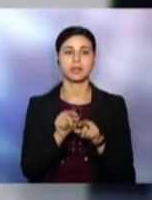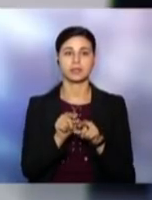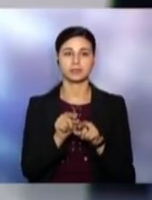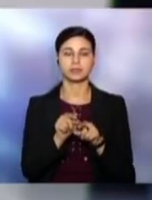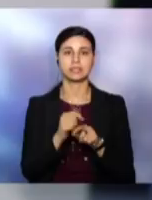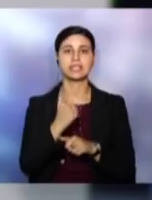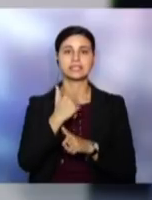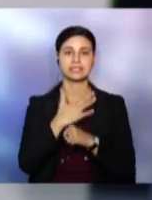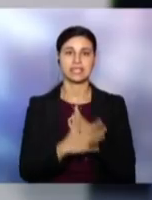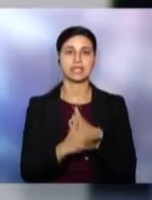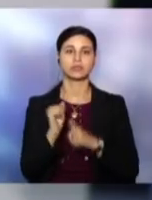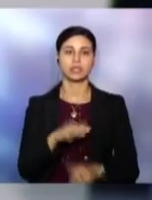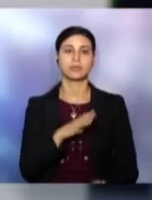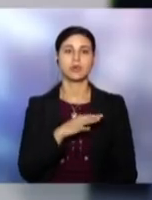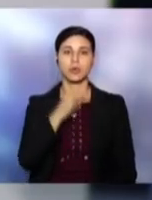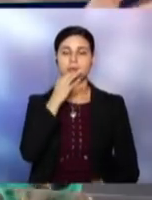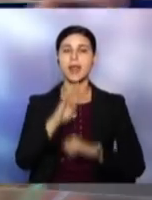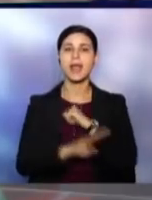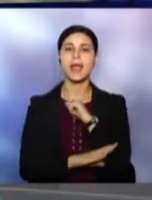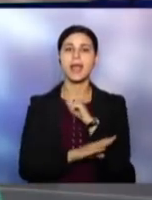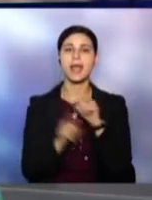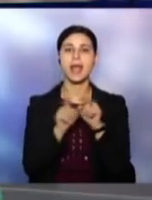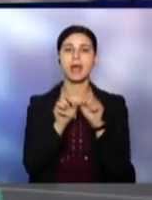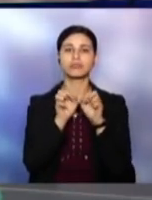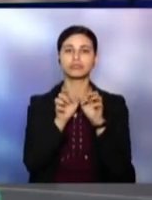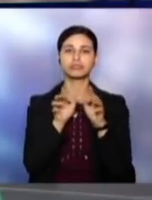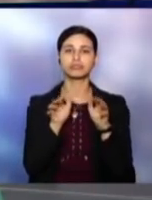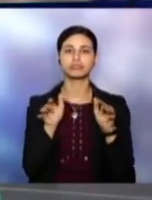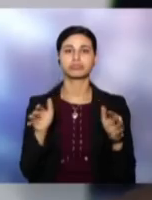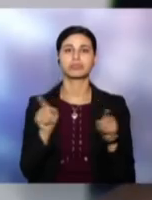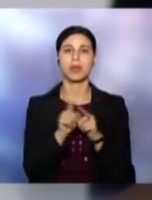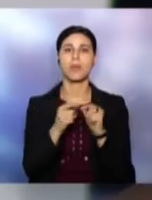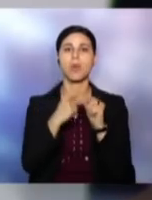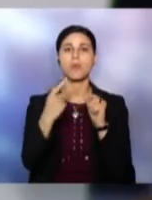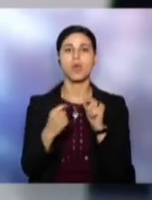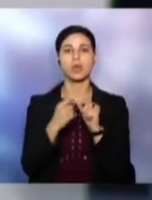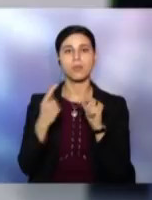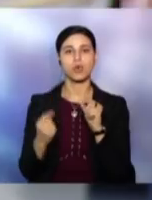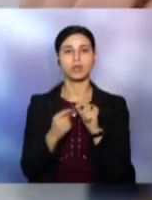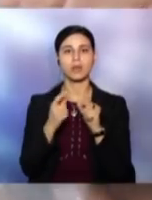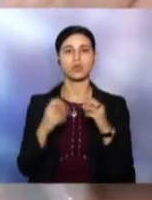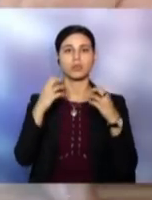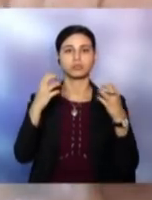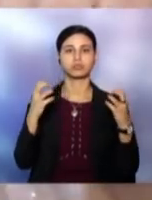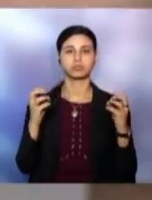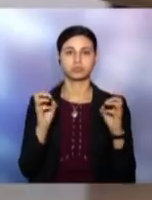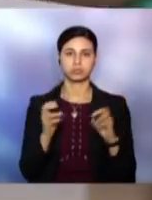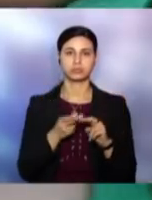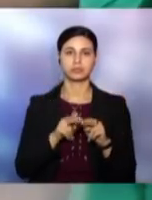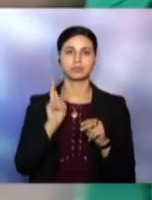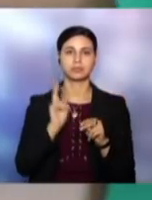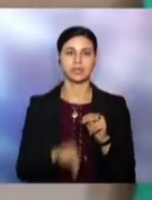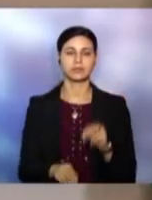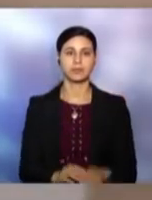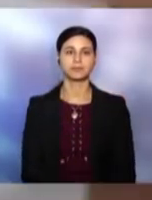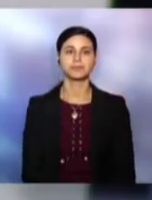ანუ ცენტრალური ბრონქი არის და მეორე ხესავით დატოტვილი, რომელიც თქვათ აი ესეთი ფოთლებით, ანუ ალვეოლებით მთავრდება. აი